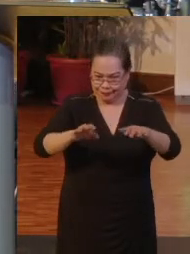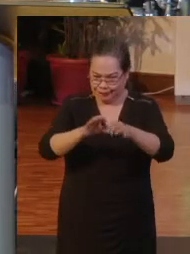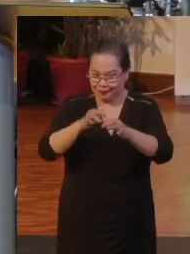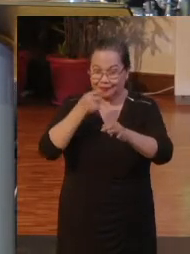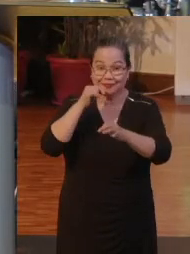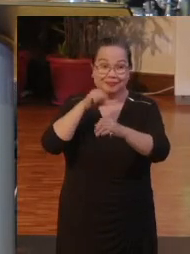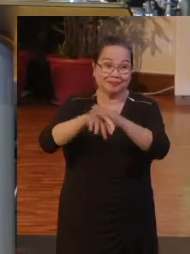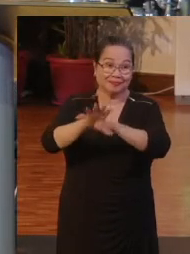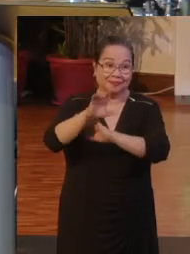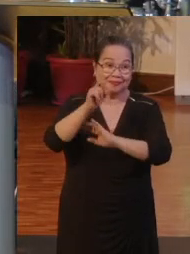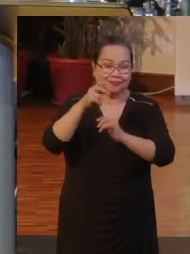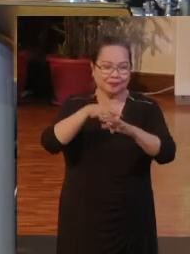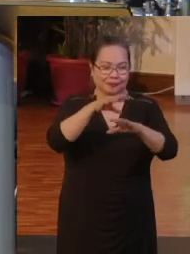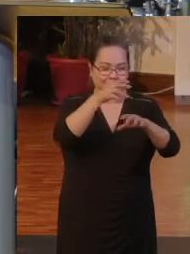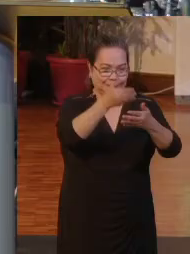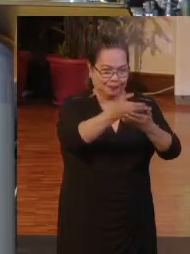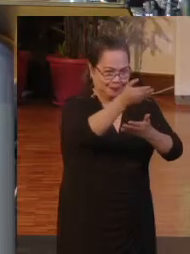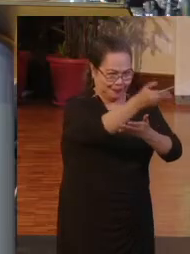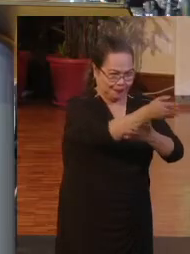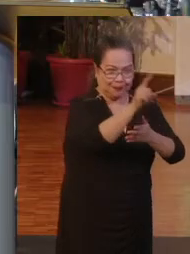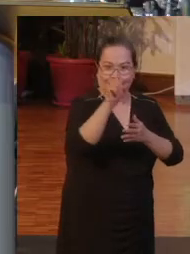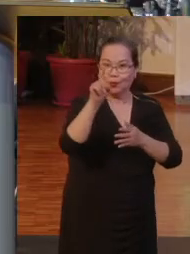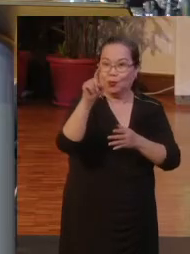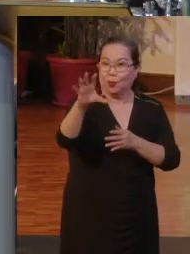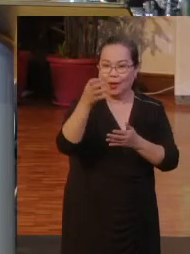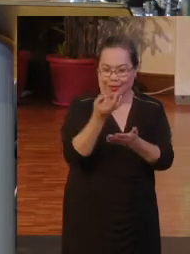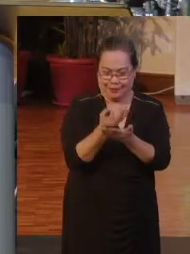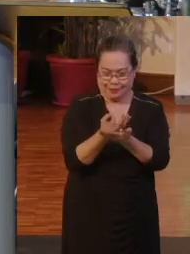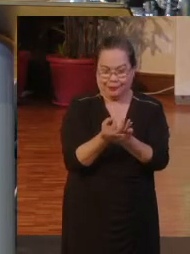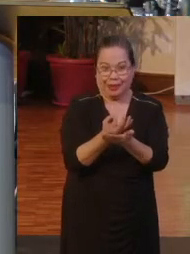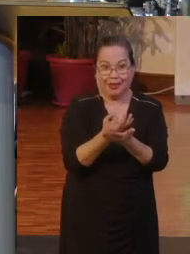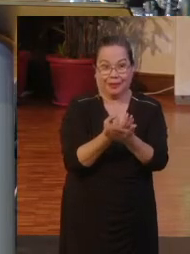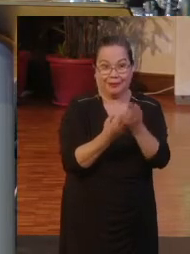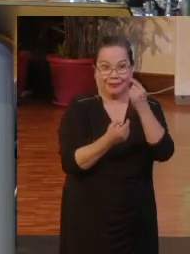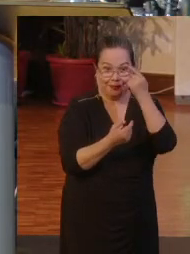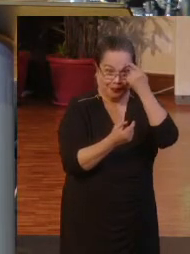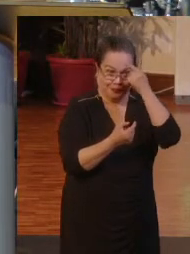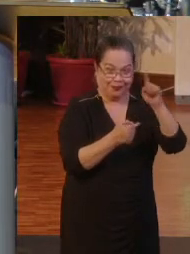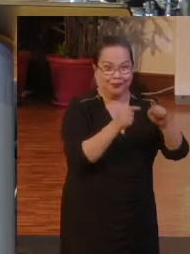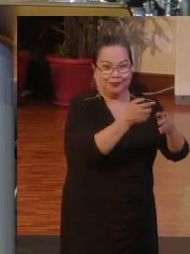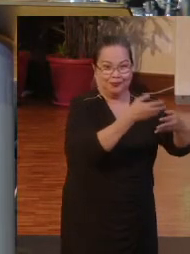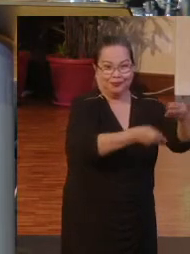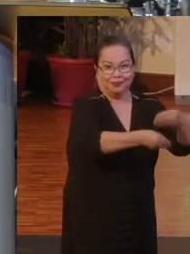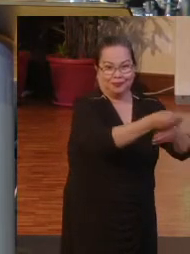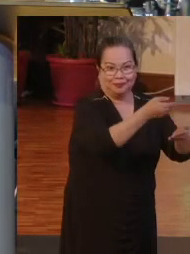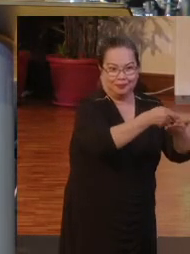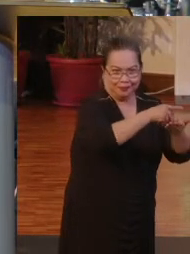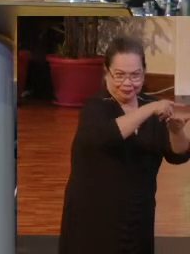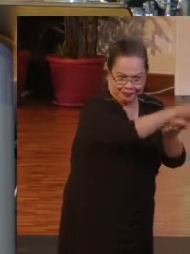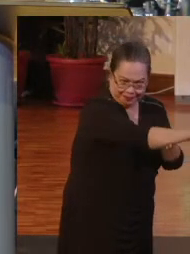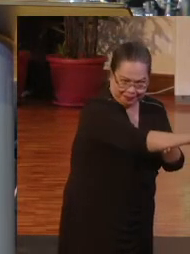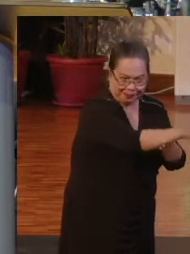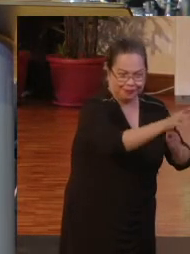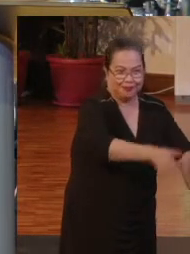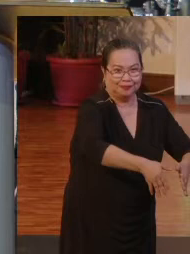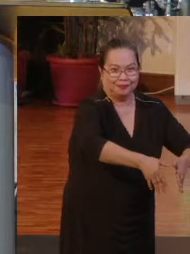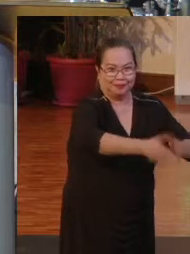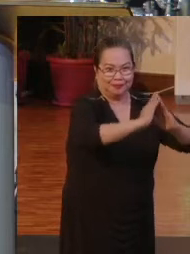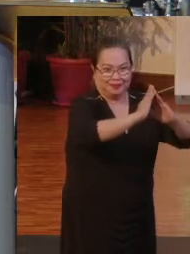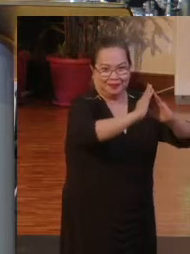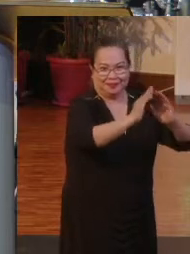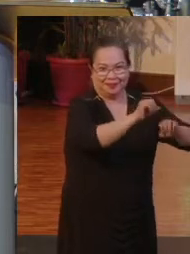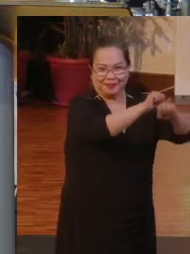Shechem's father, he bought for 100 pieces of money the piece of land on which he had pitched his tent. There he erected an